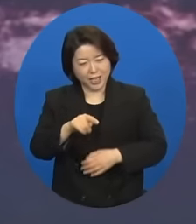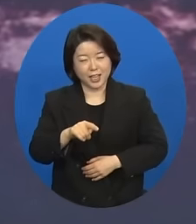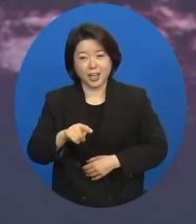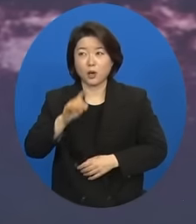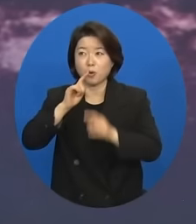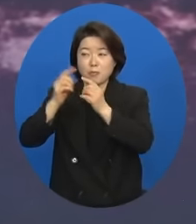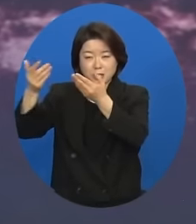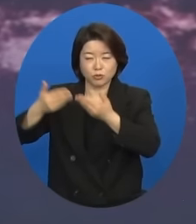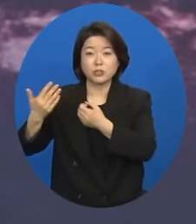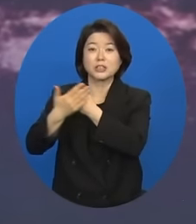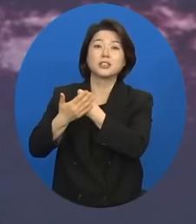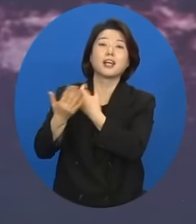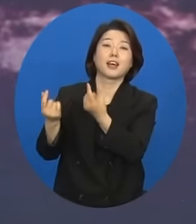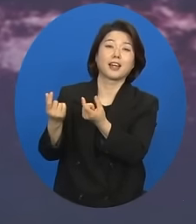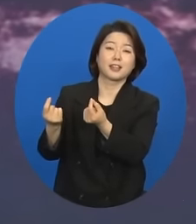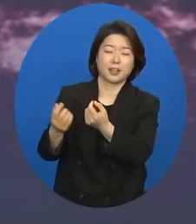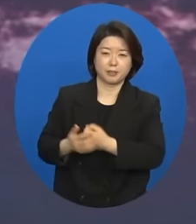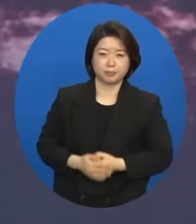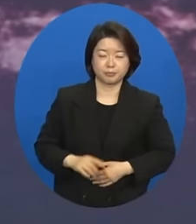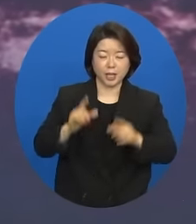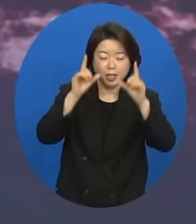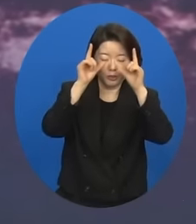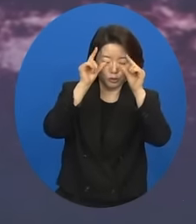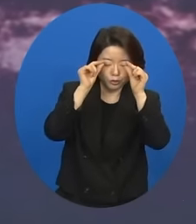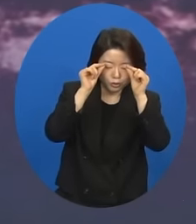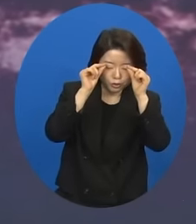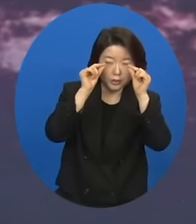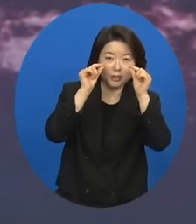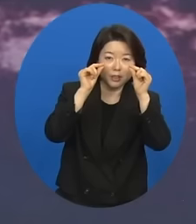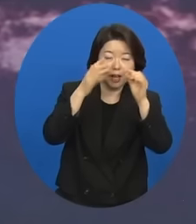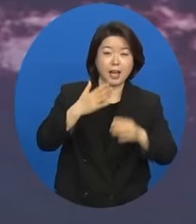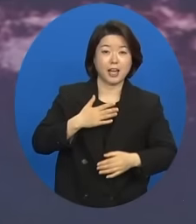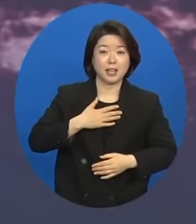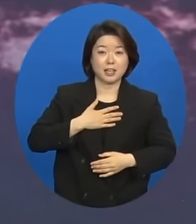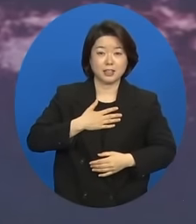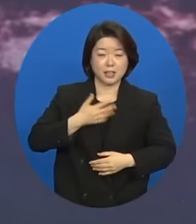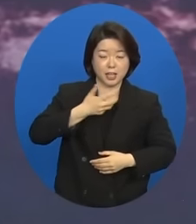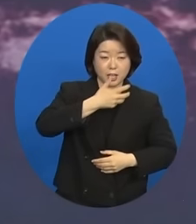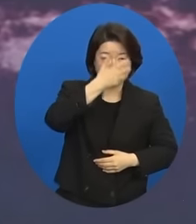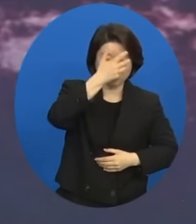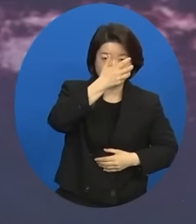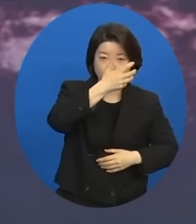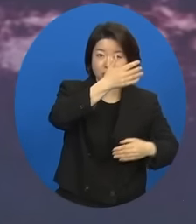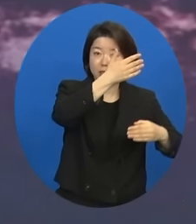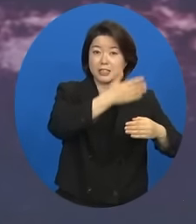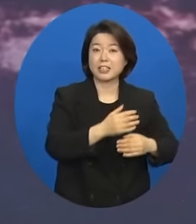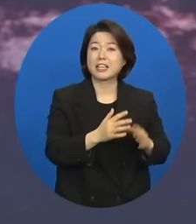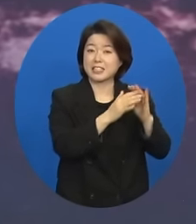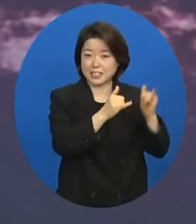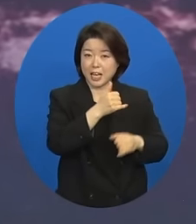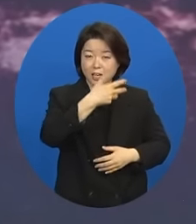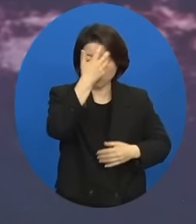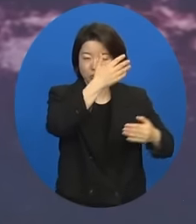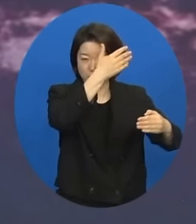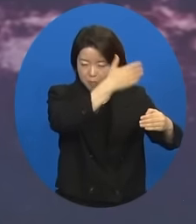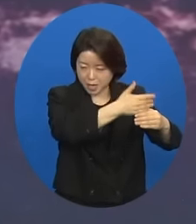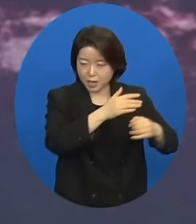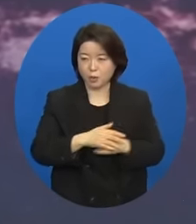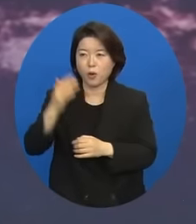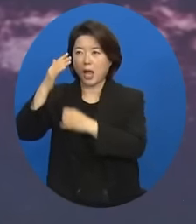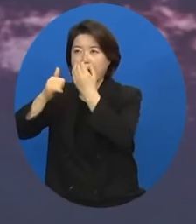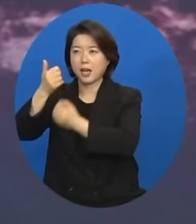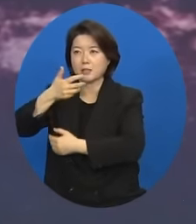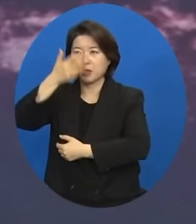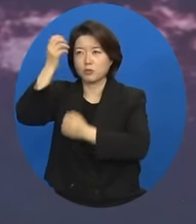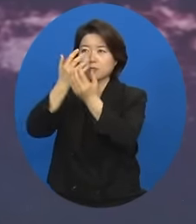하나님의 은혜인 거 같은데요 눈을 감으면 의 꿈은 다칠지 몰라도 하나님의 꿈이 보이기 시작하는 거죠